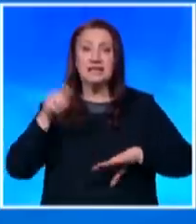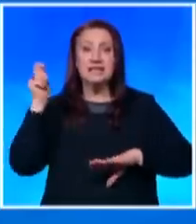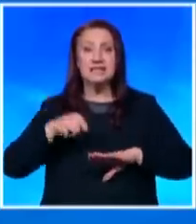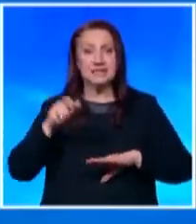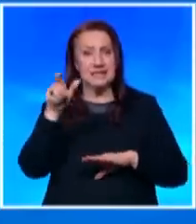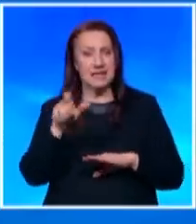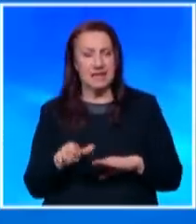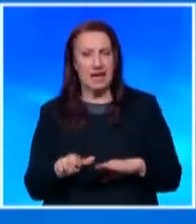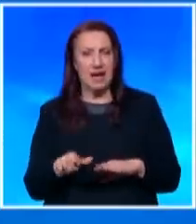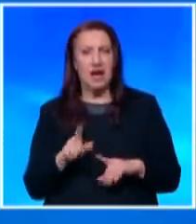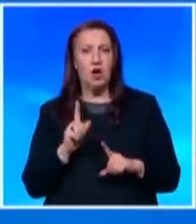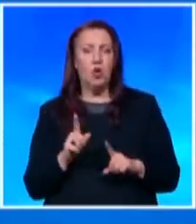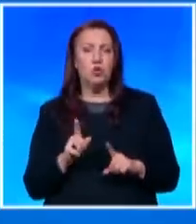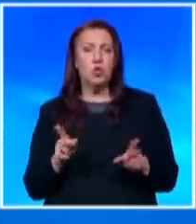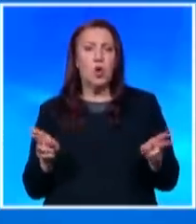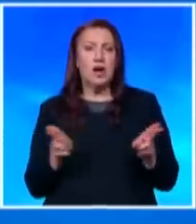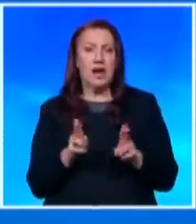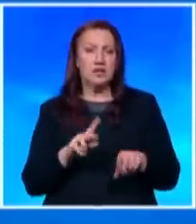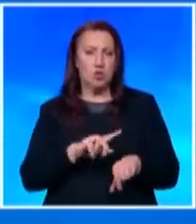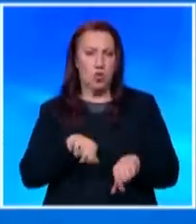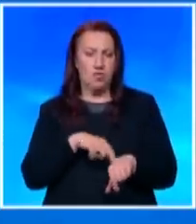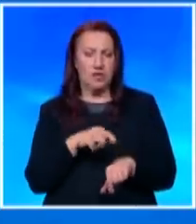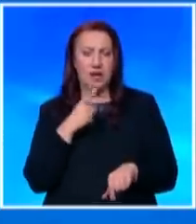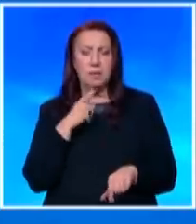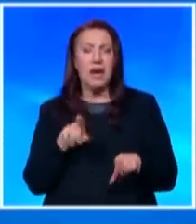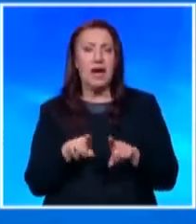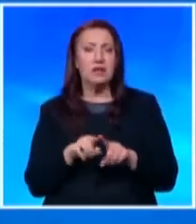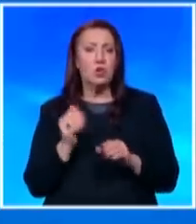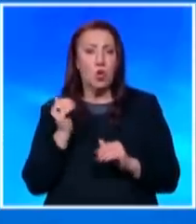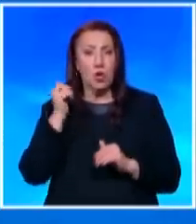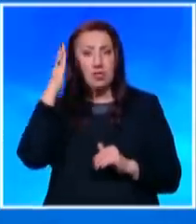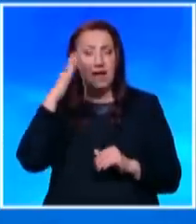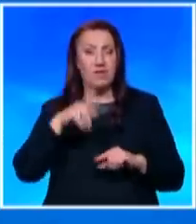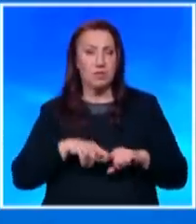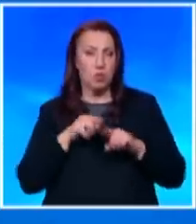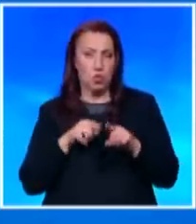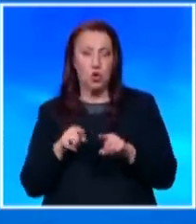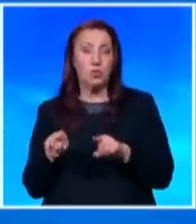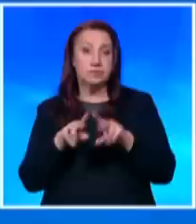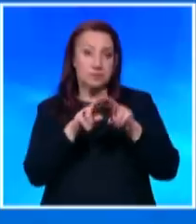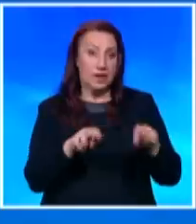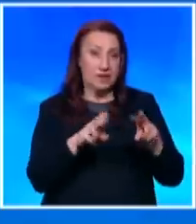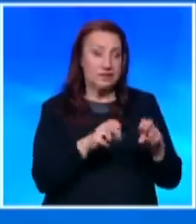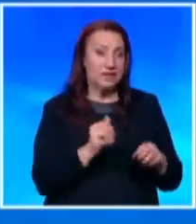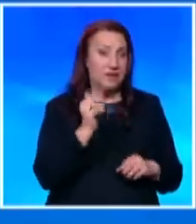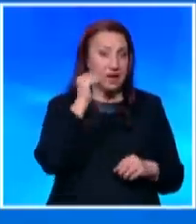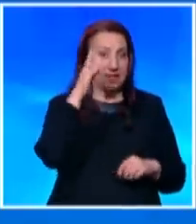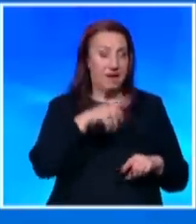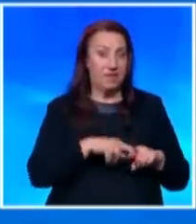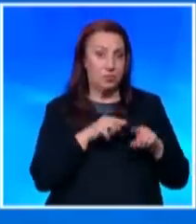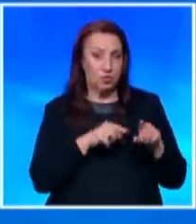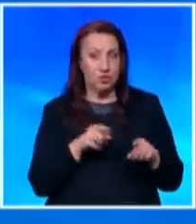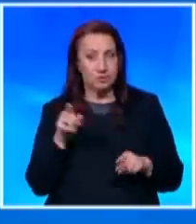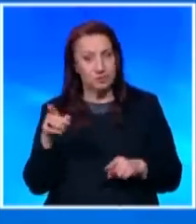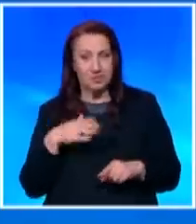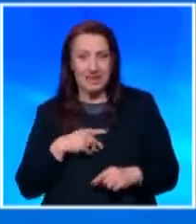време ролята на прокурор, да разследва главния прокурор, т.е. ще има достатъчно много смелост, ще придобие